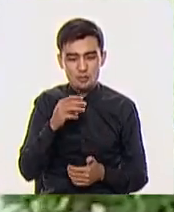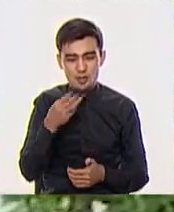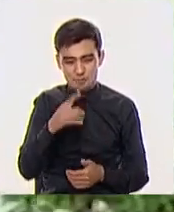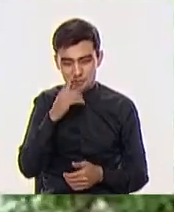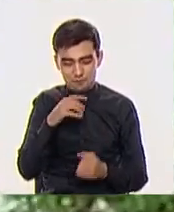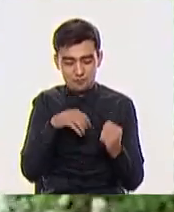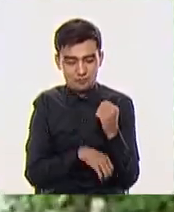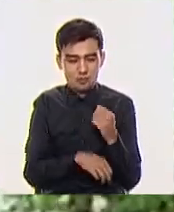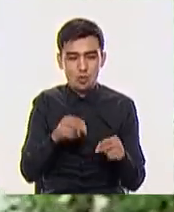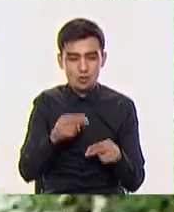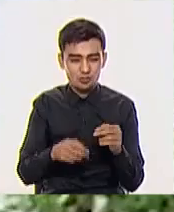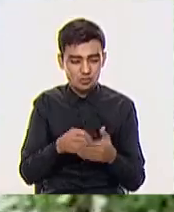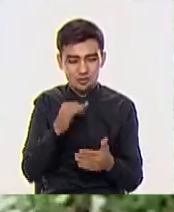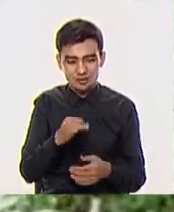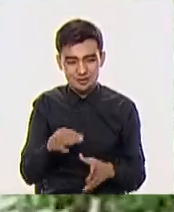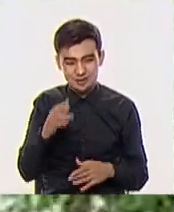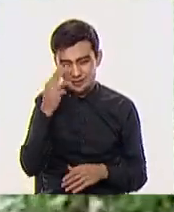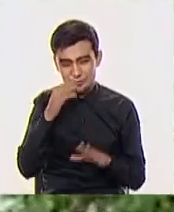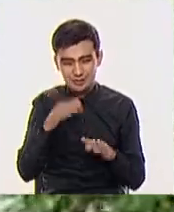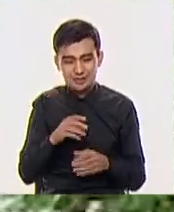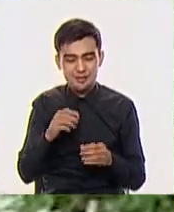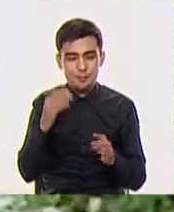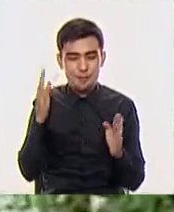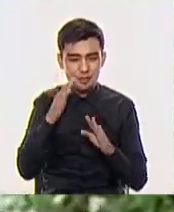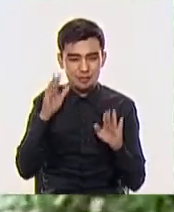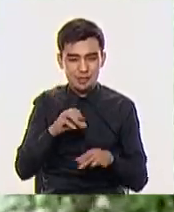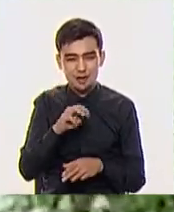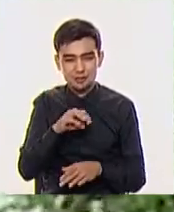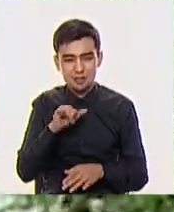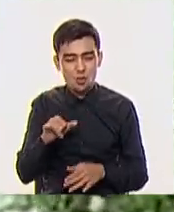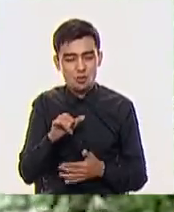Батырхан Шүкеновтың мүсіні Елорданың орталық саябақтағы Атырау көпірінің жанына